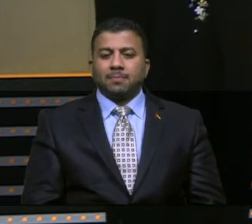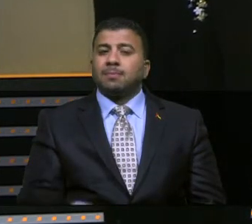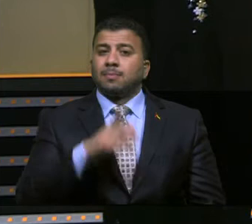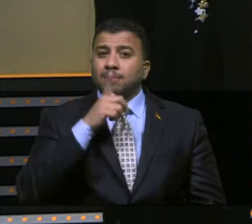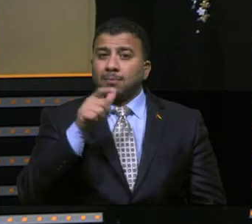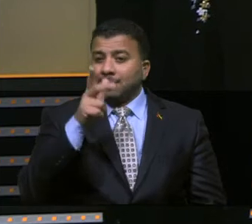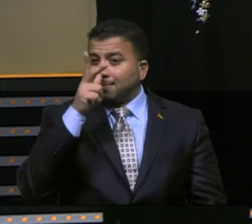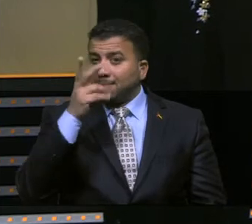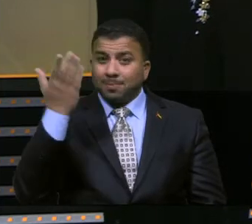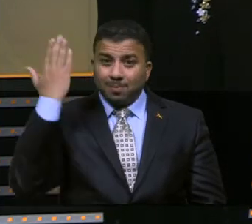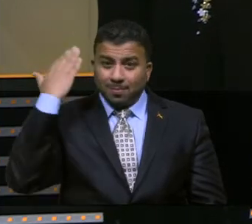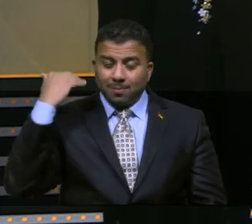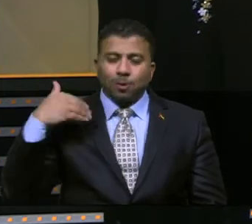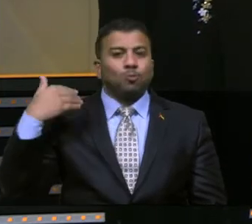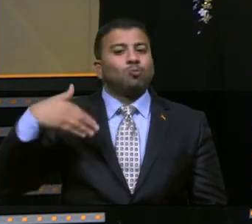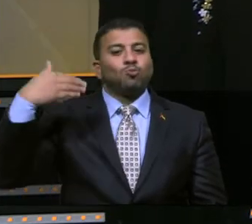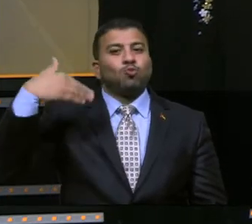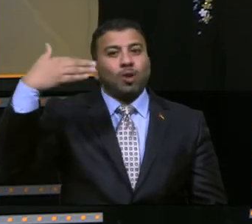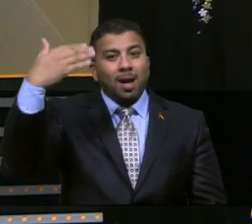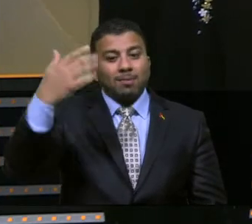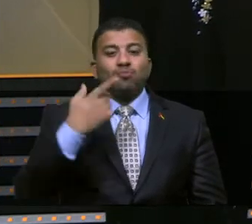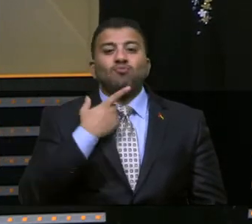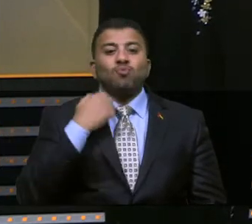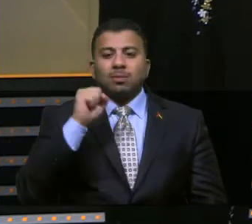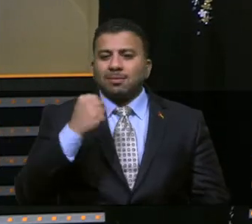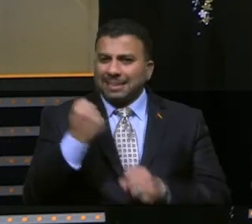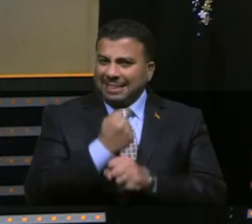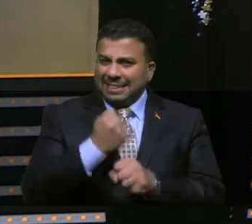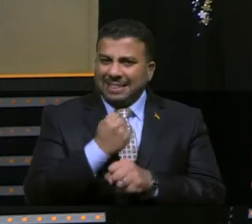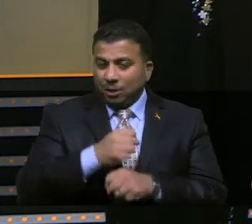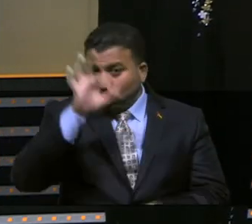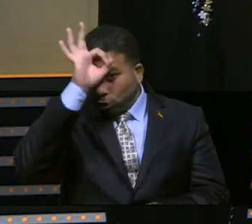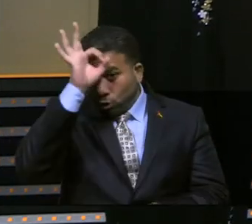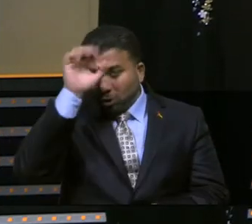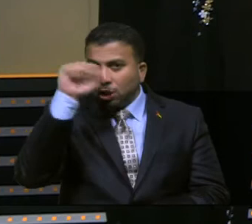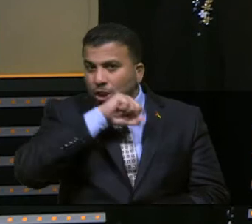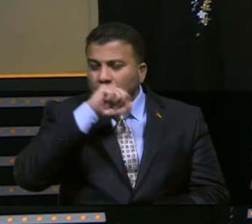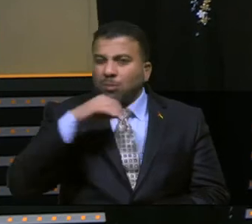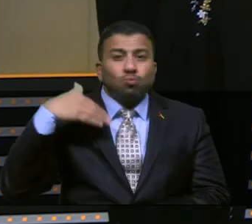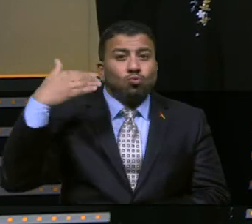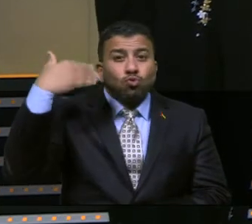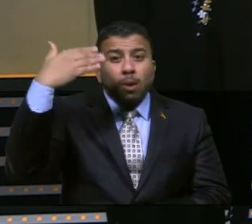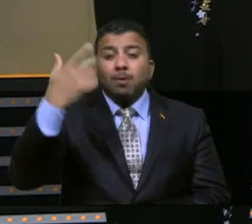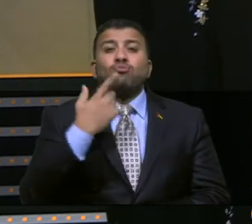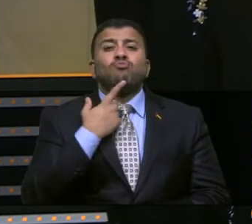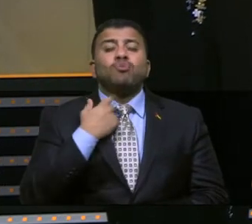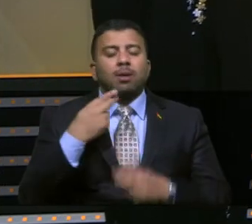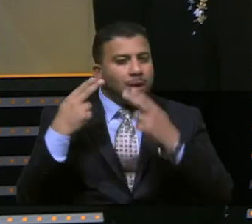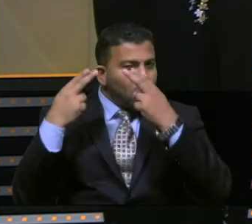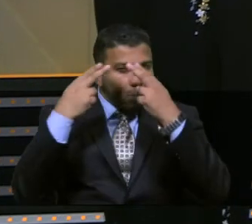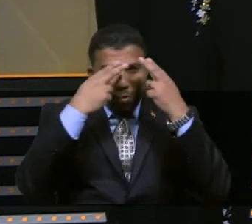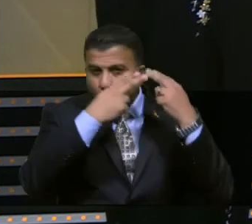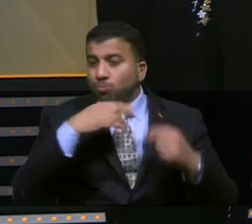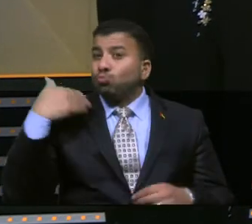ومن الماضي ننطلق للمستقبل الذي تعمل القيادة العامة للشرطة الشارقة لاستشرافه عبر رؤية